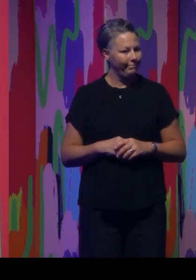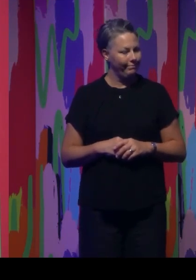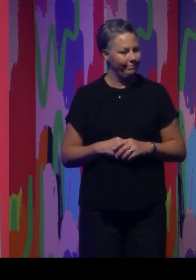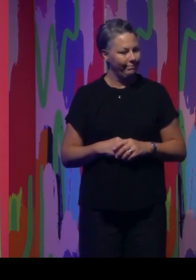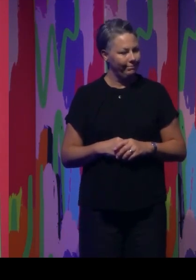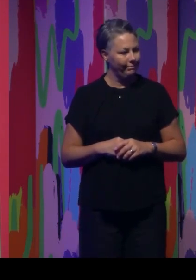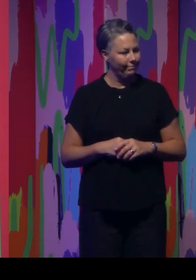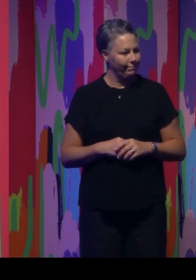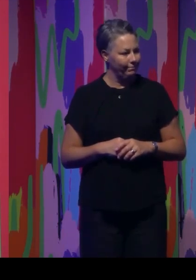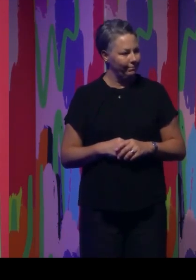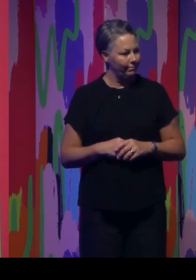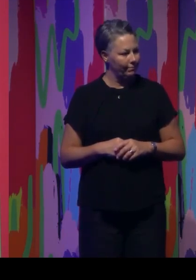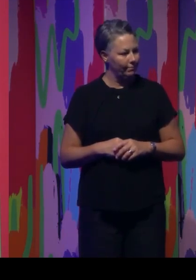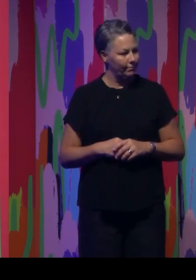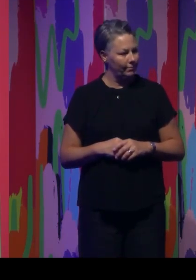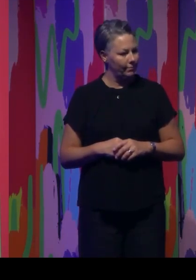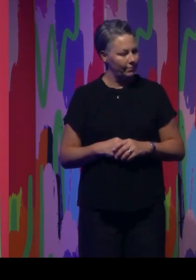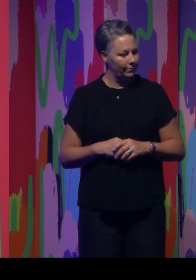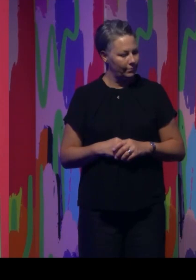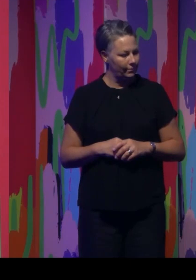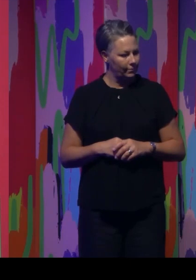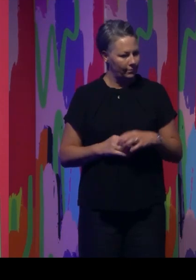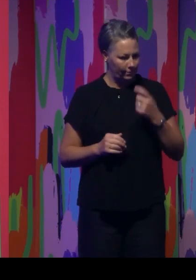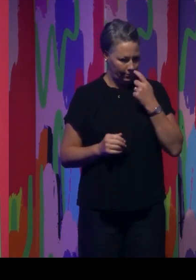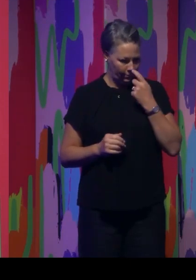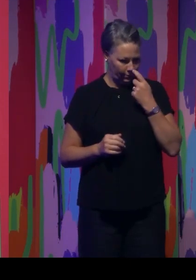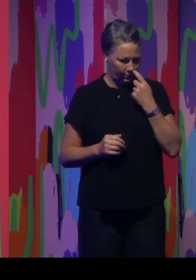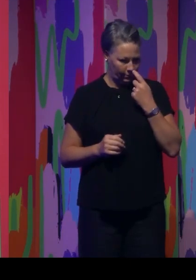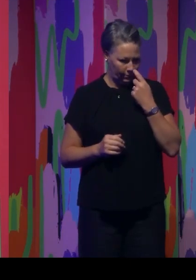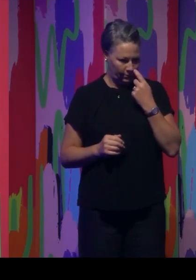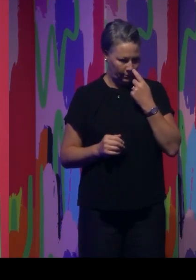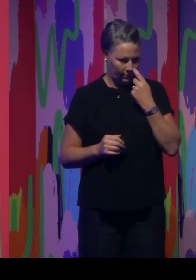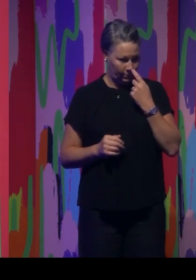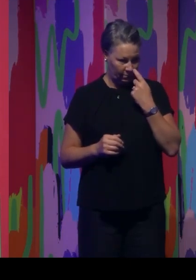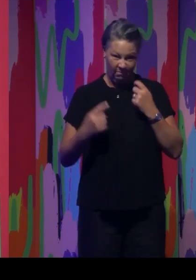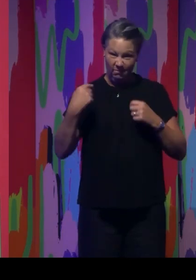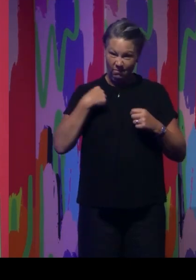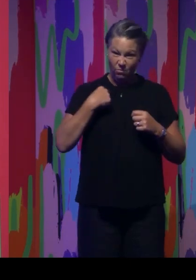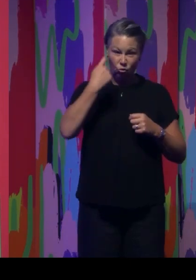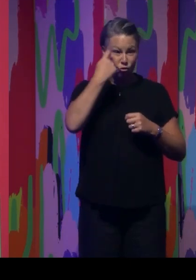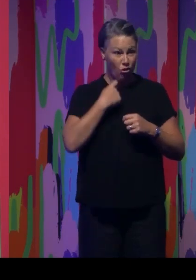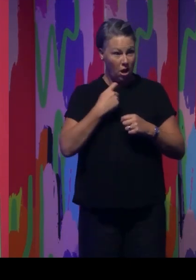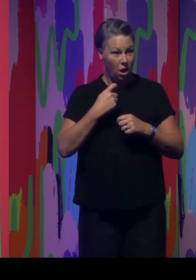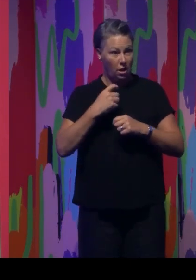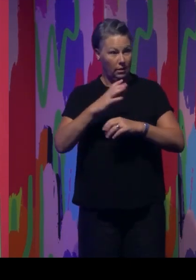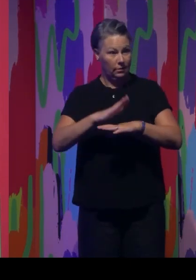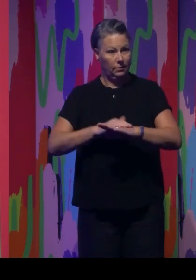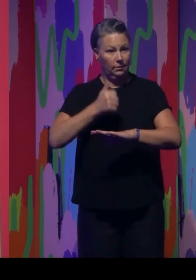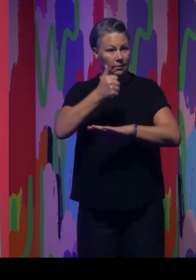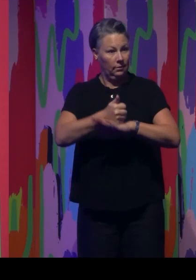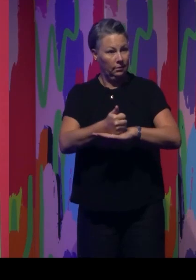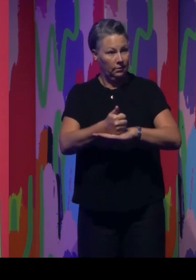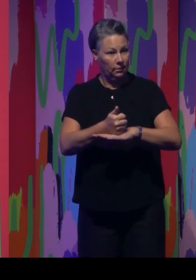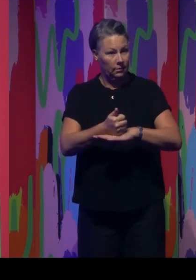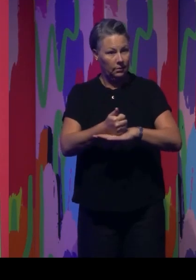যে আমাদের এফোবিয়া আসলে এক্সিস্ট করে. We have been trying to establish it